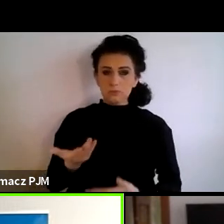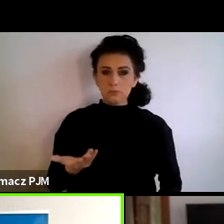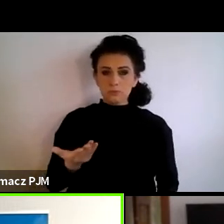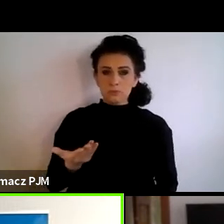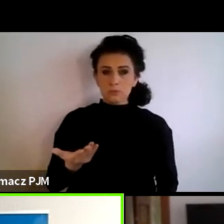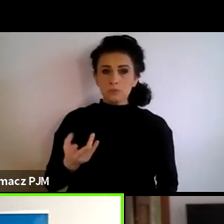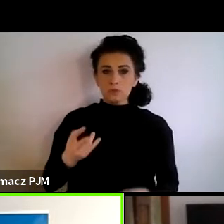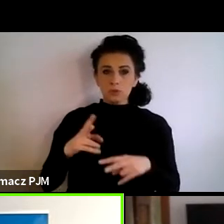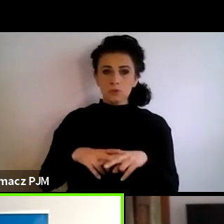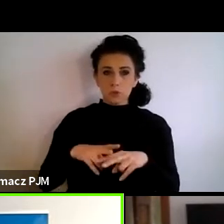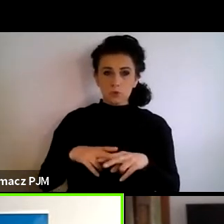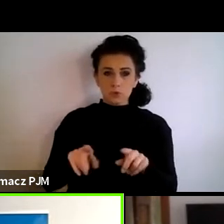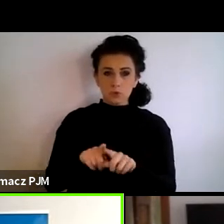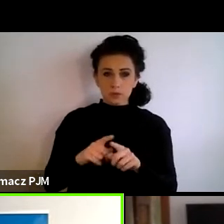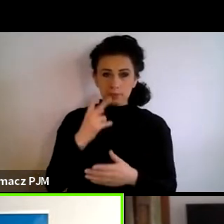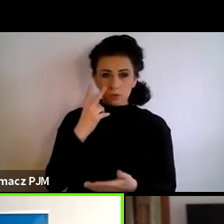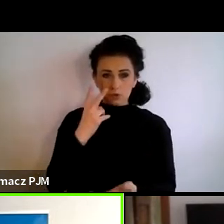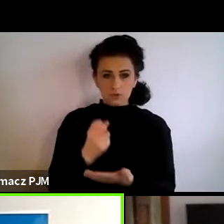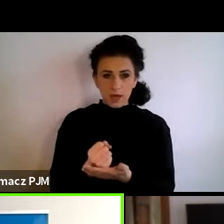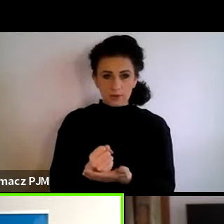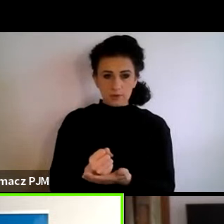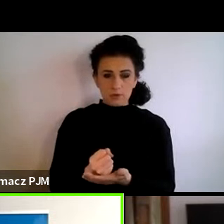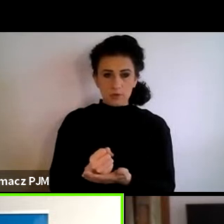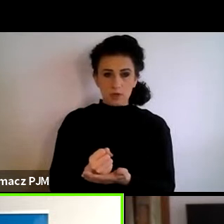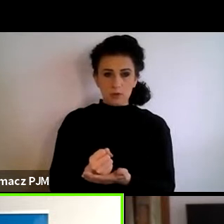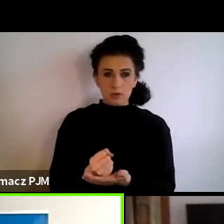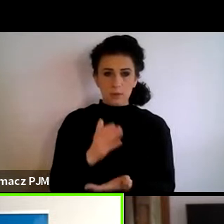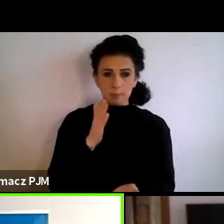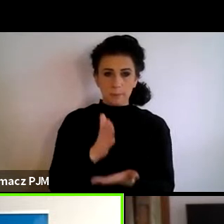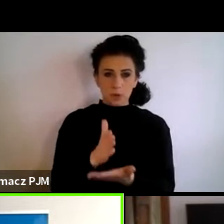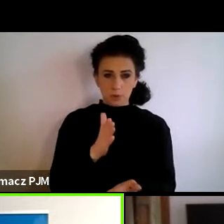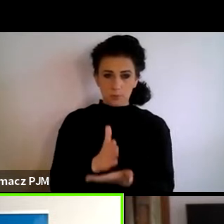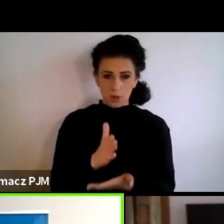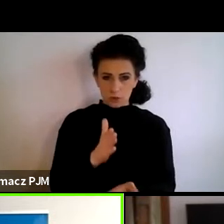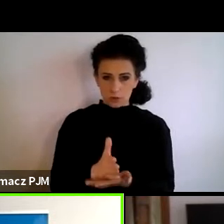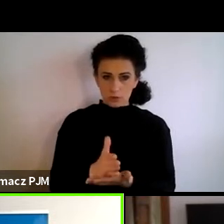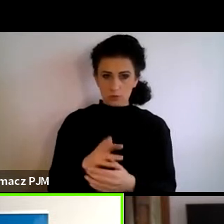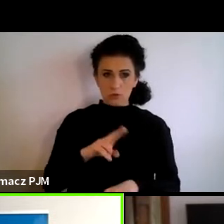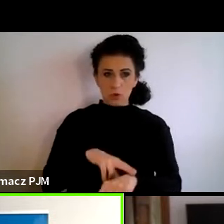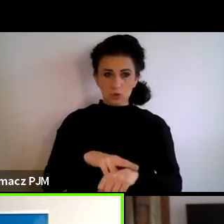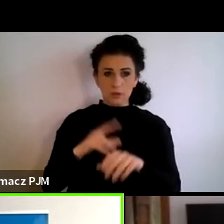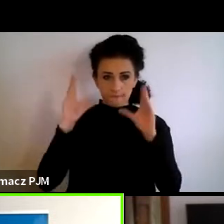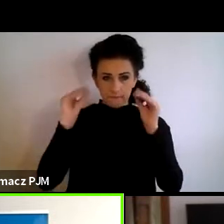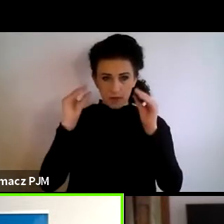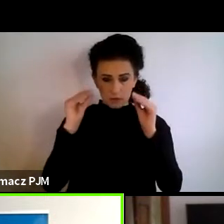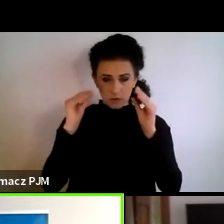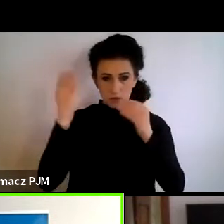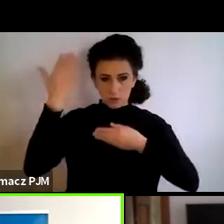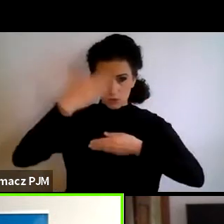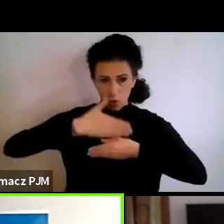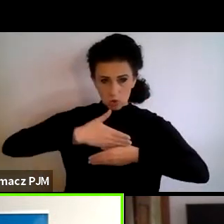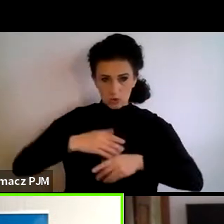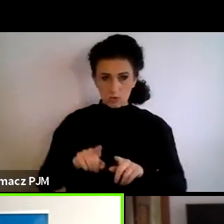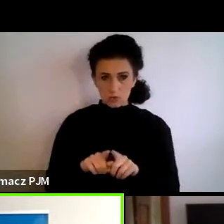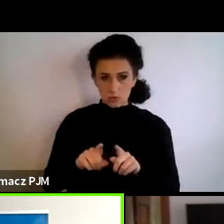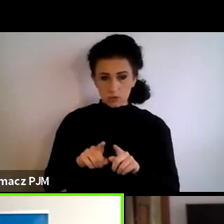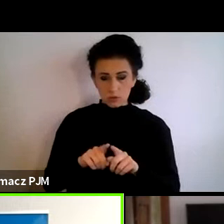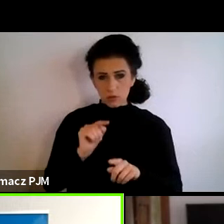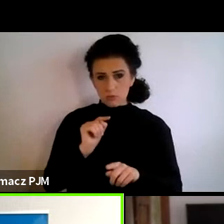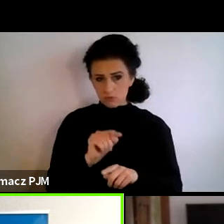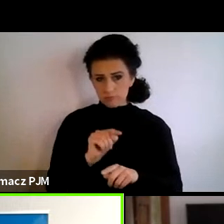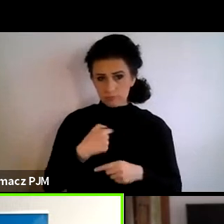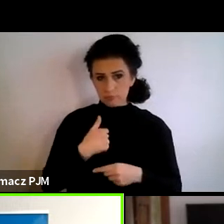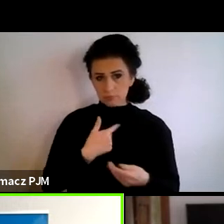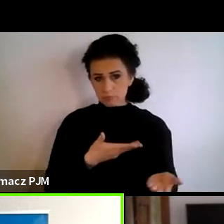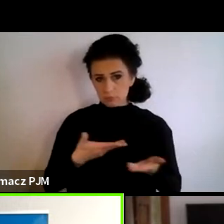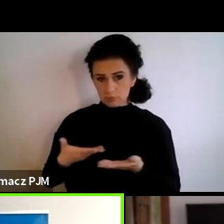właśnie z funduszem i ze świadczenia pomocy również w godzinach wieczornych, nocnych. Tu bym zapraszała